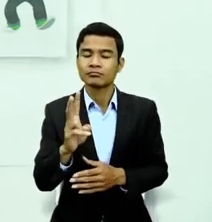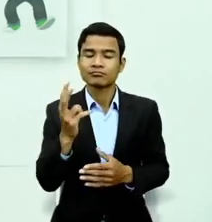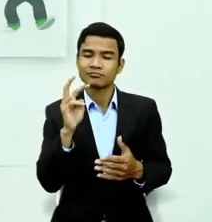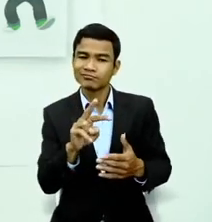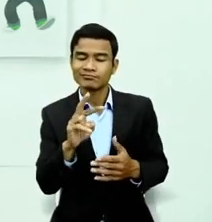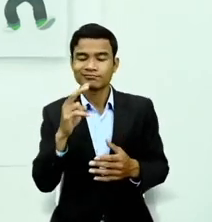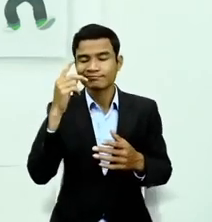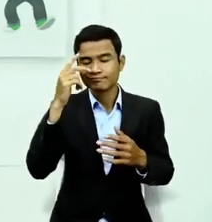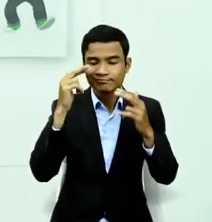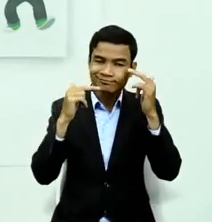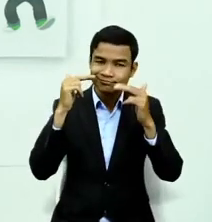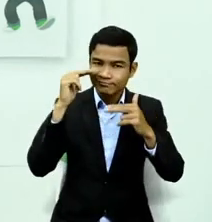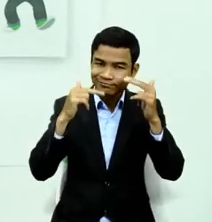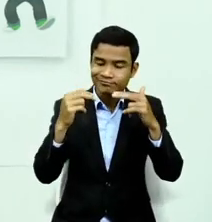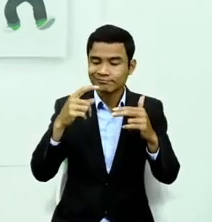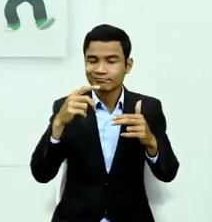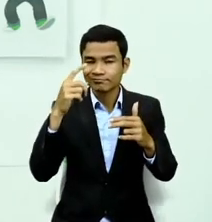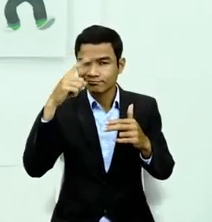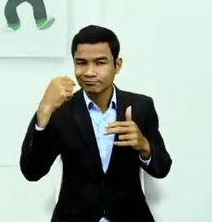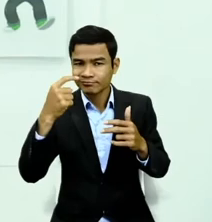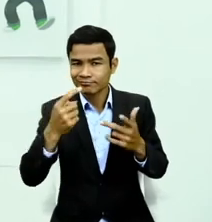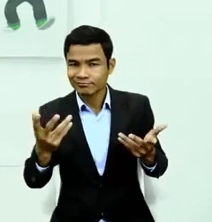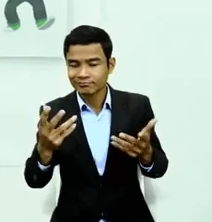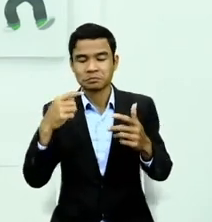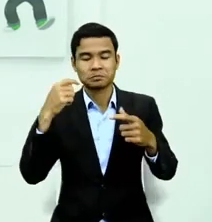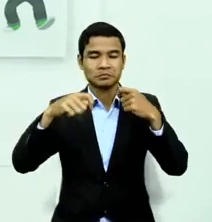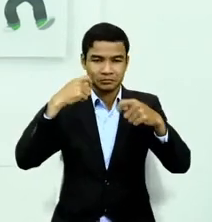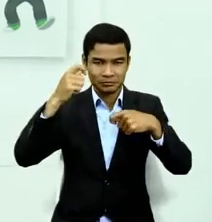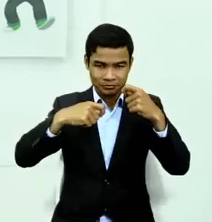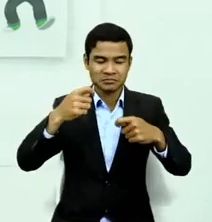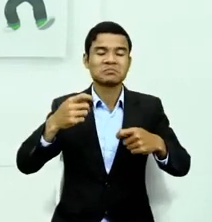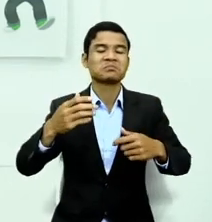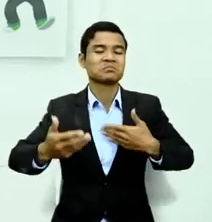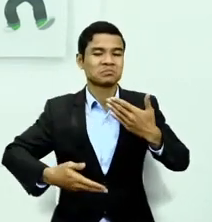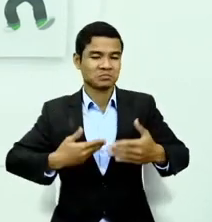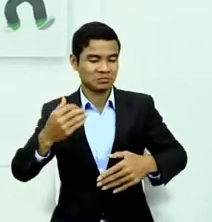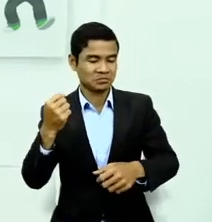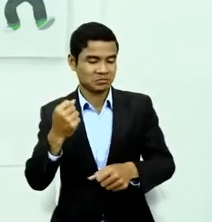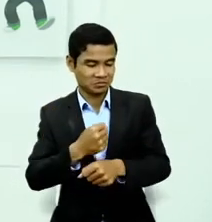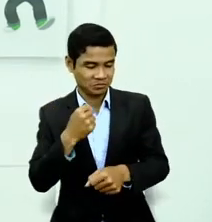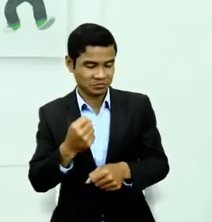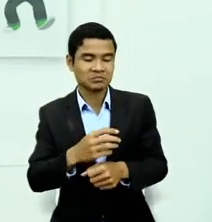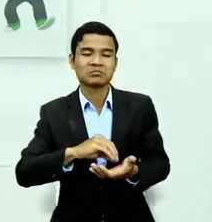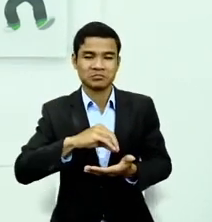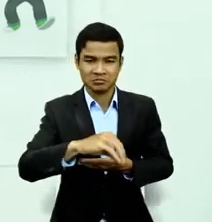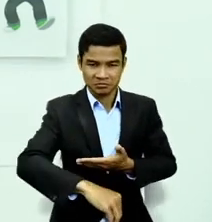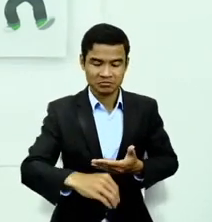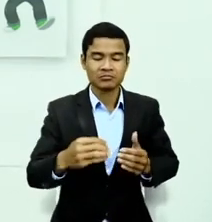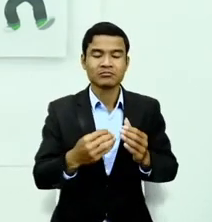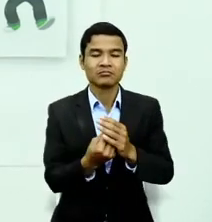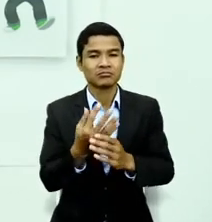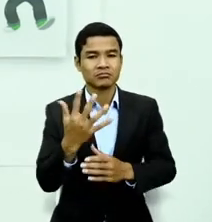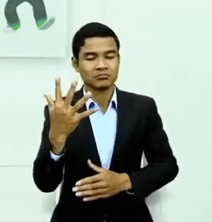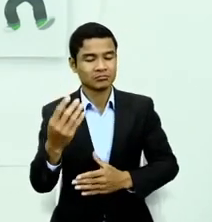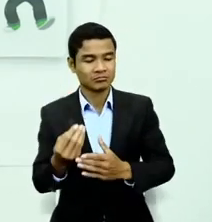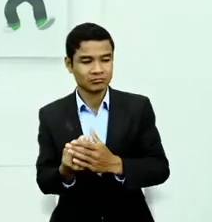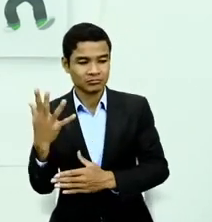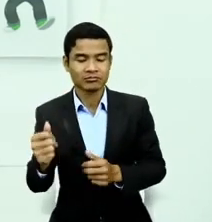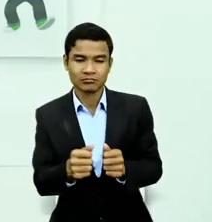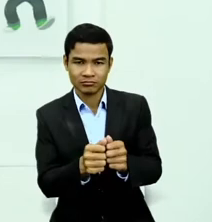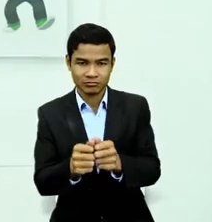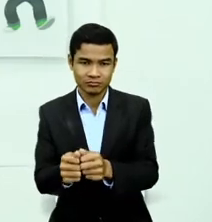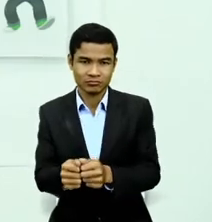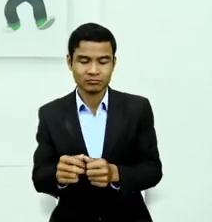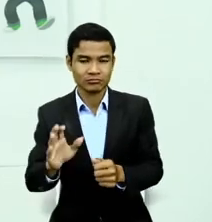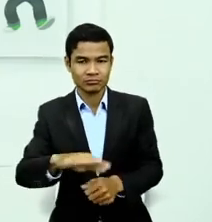một rộp quạt dần mạch đáy chà rị rê nâng rị rê nâng thơ mẹn đấy con chẳng ca nà con rị rê thơ chứ mỗi khi